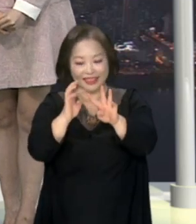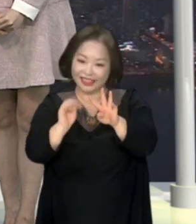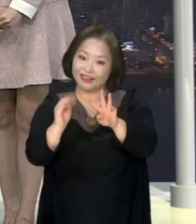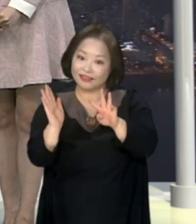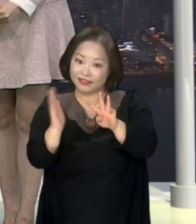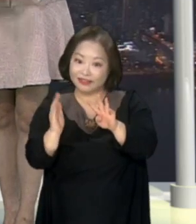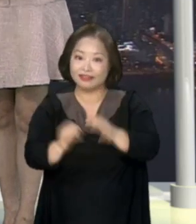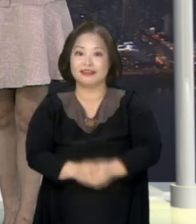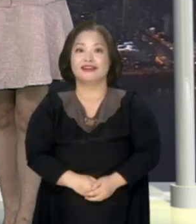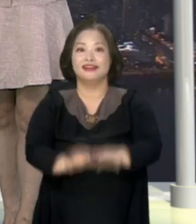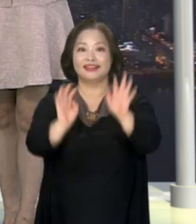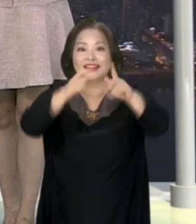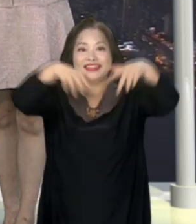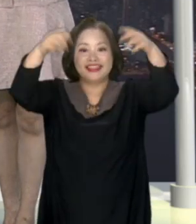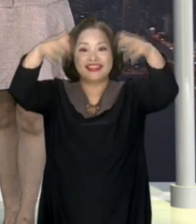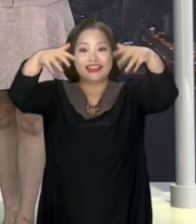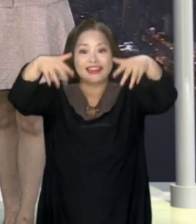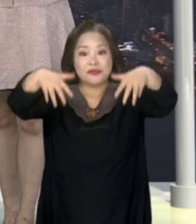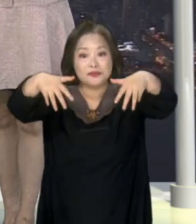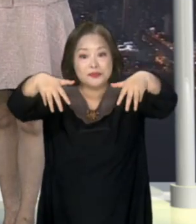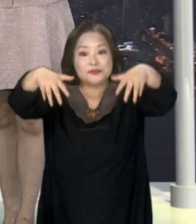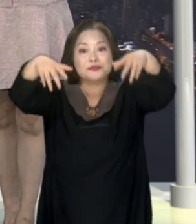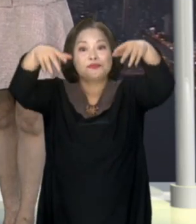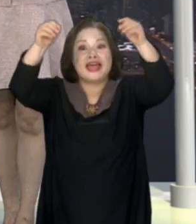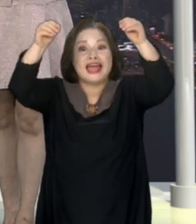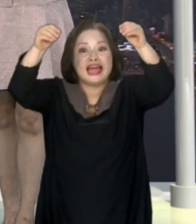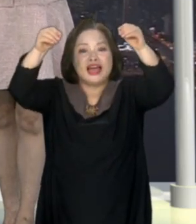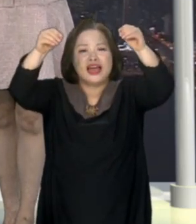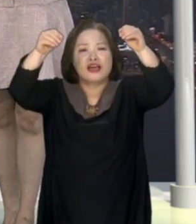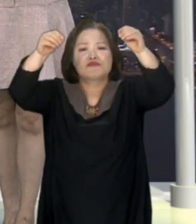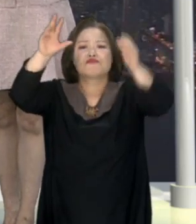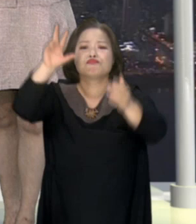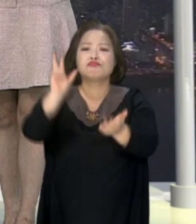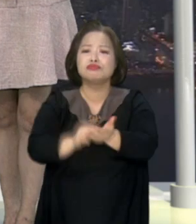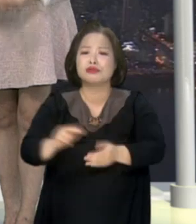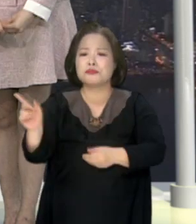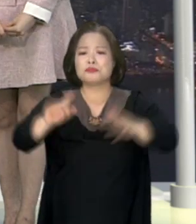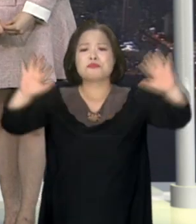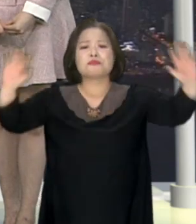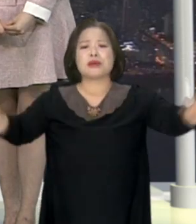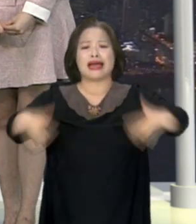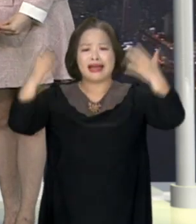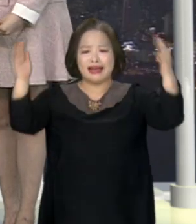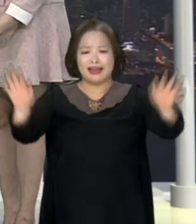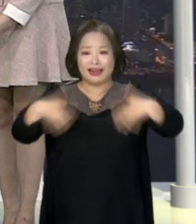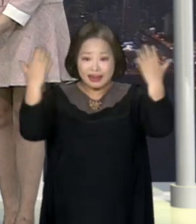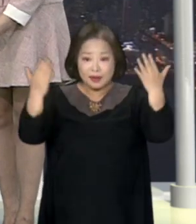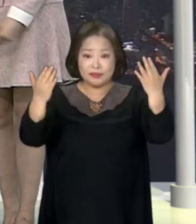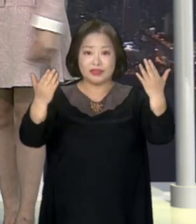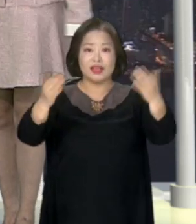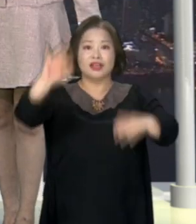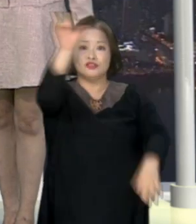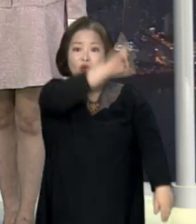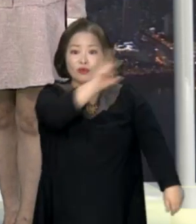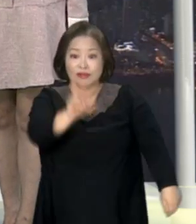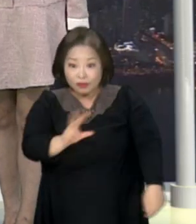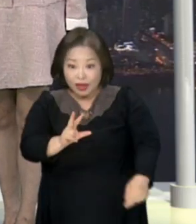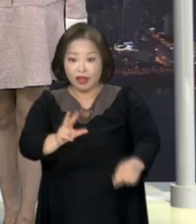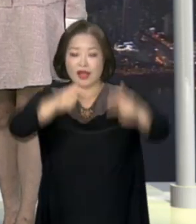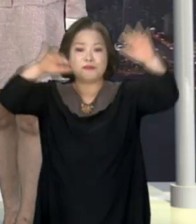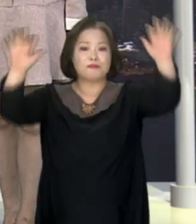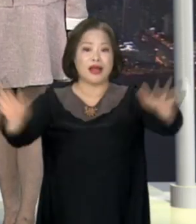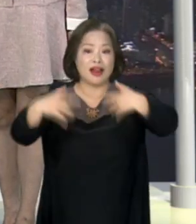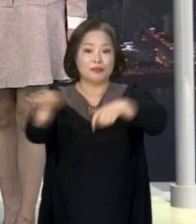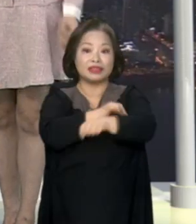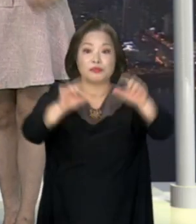쌓이겠습니다 비는 많이 잦아들었지만 문제는 강한 바람인데 전국 대부분 지역의 강풍 특보가 발효